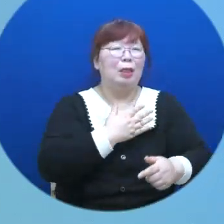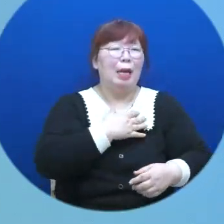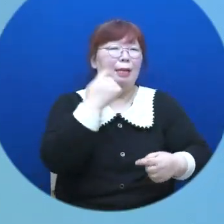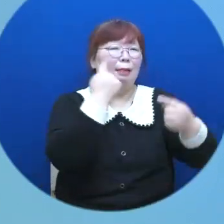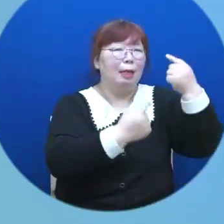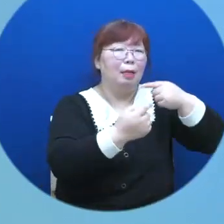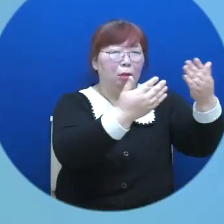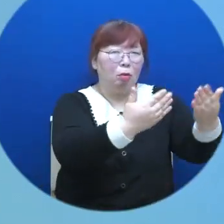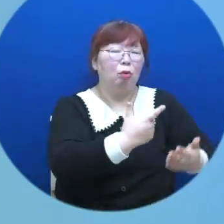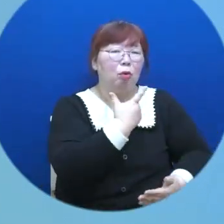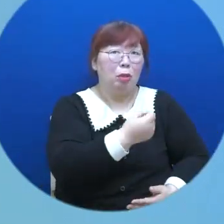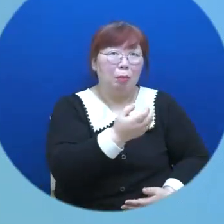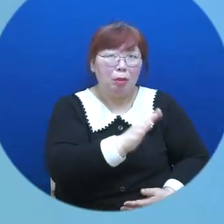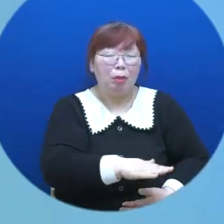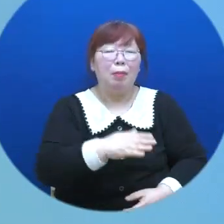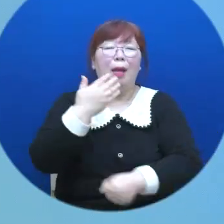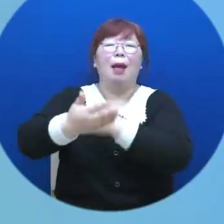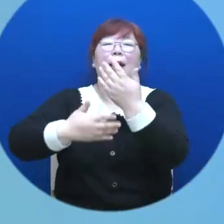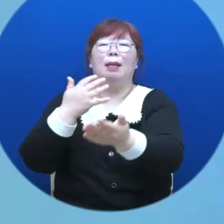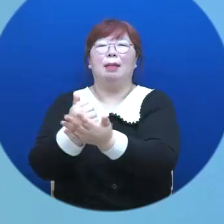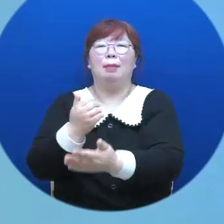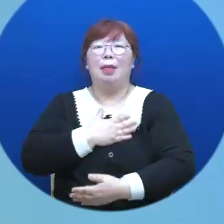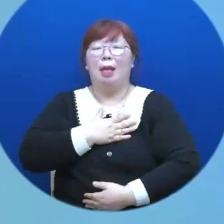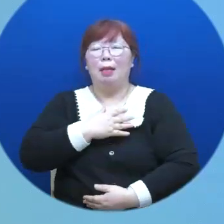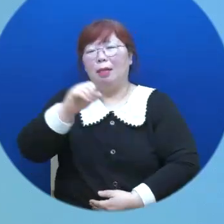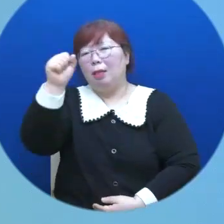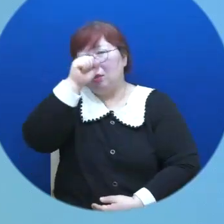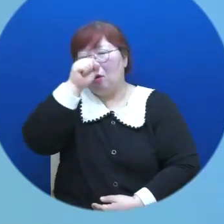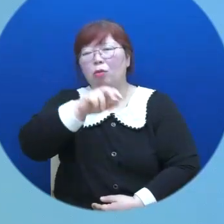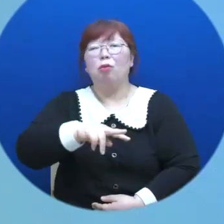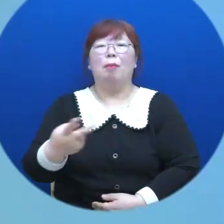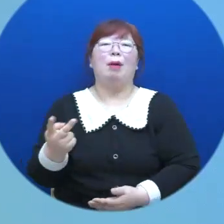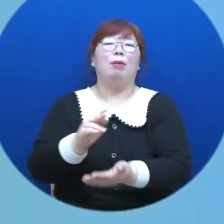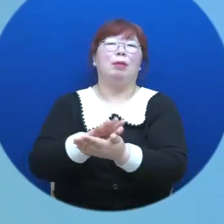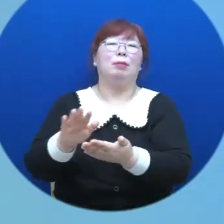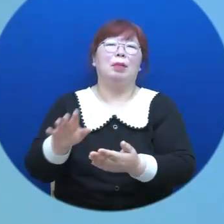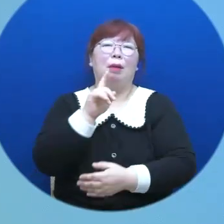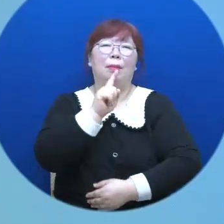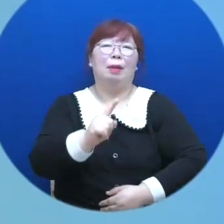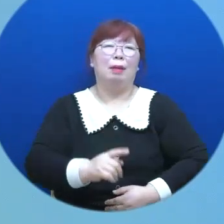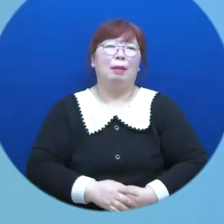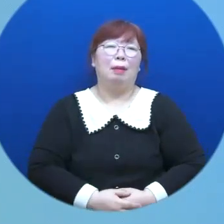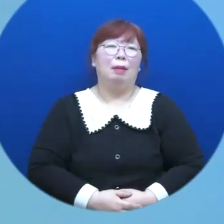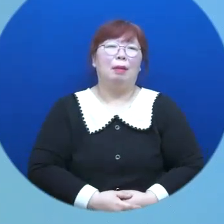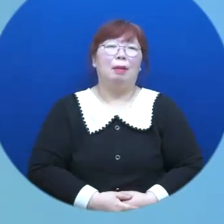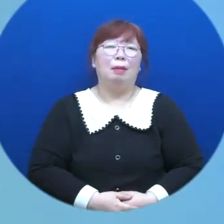이것을 선으로 바꾸어 주었어요. 어떻게 이룰 수 있느냐는 거예요.